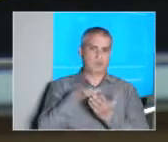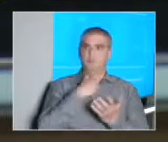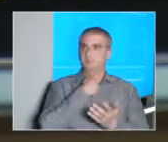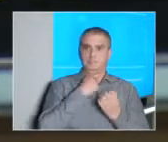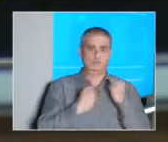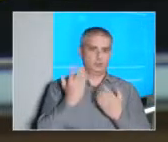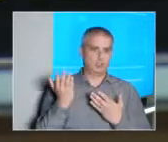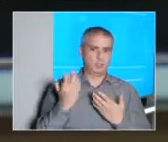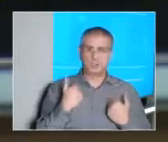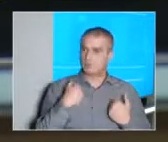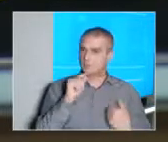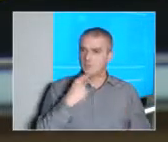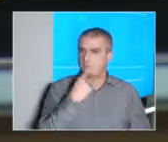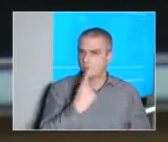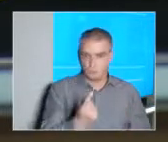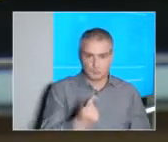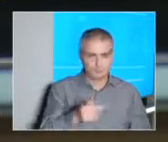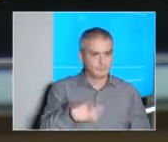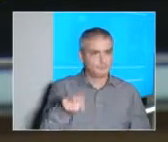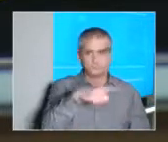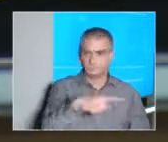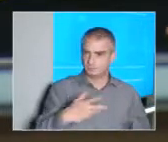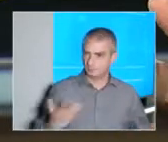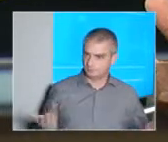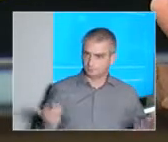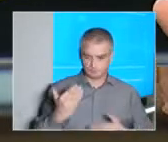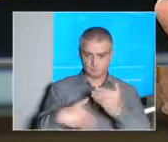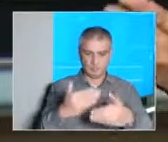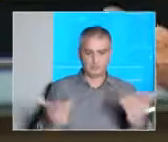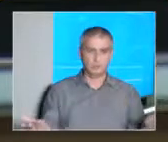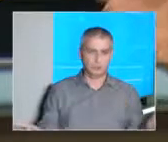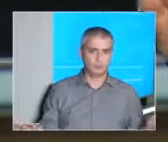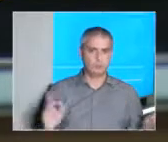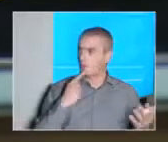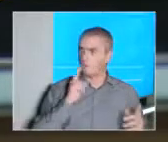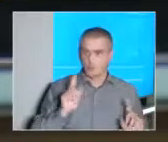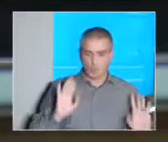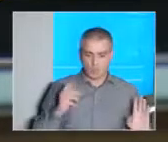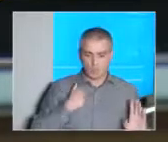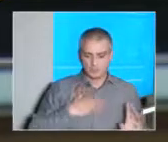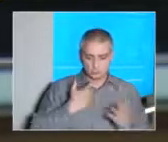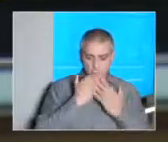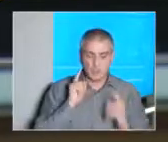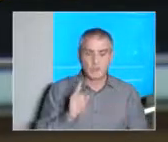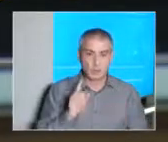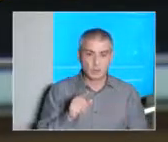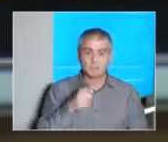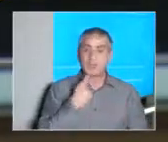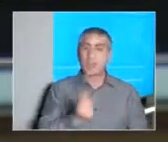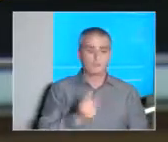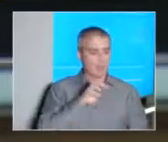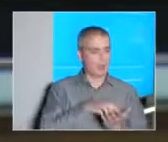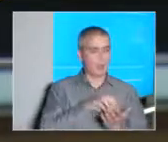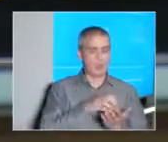במצב טוב. אנחנו באים ואומרים לאנשים הללו, חבר'ה, תתקדמו. לא אומרים להם לא, אני רוצה שיהיה ברור, זו אמירת